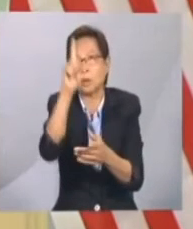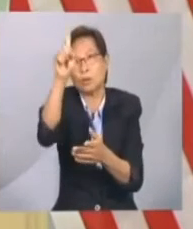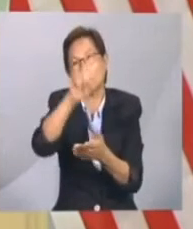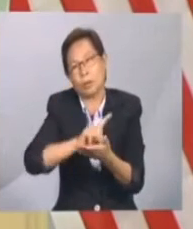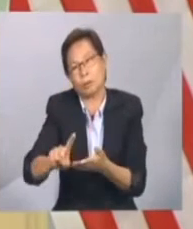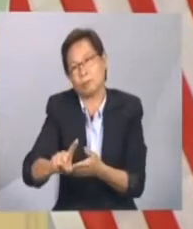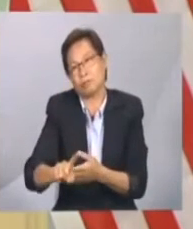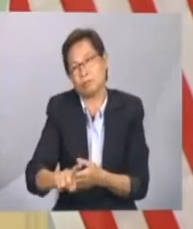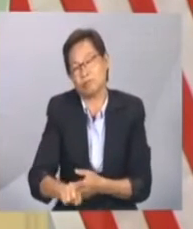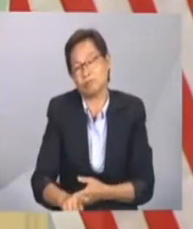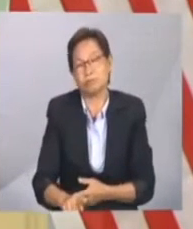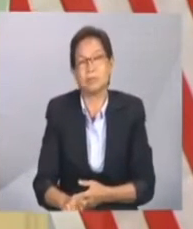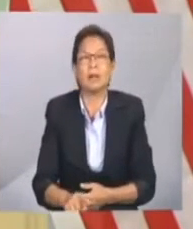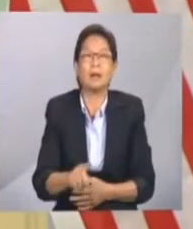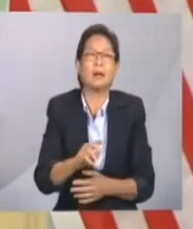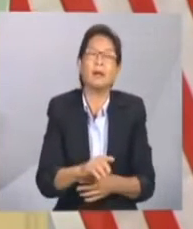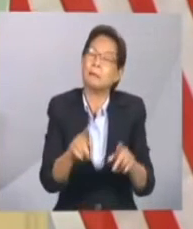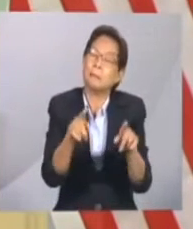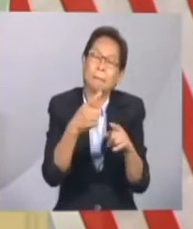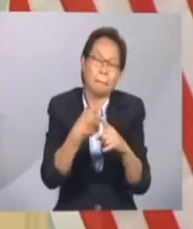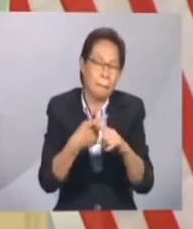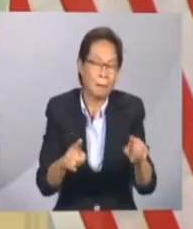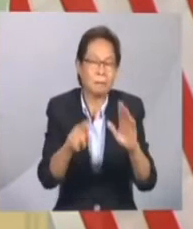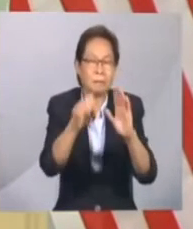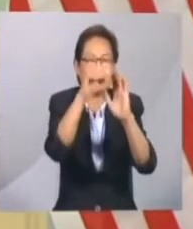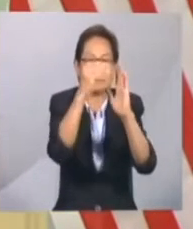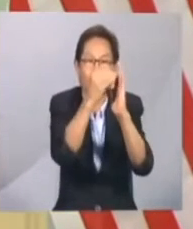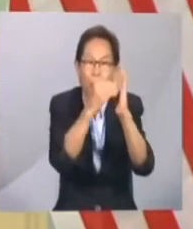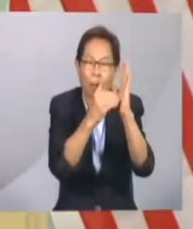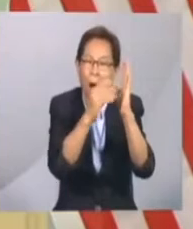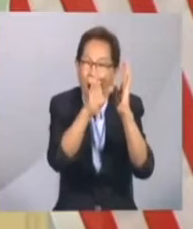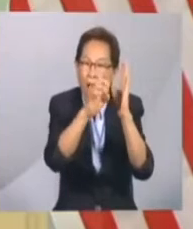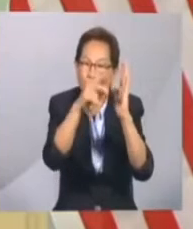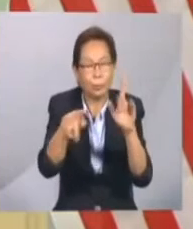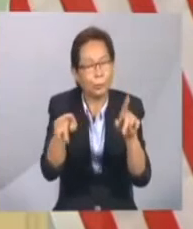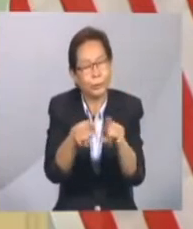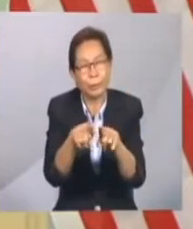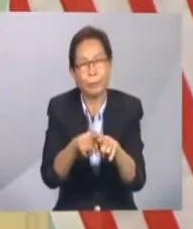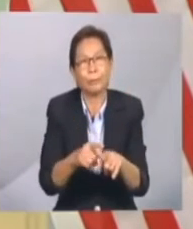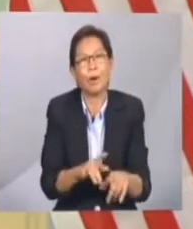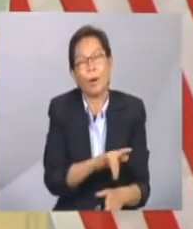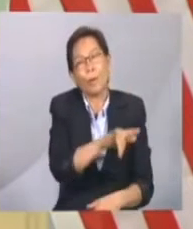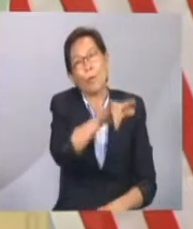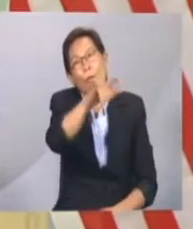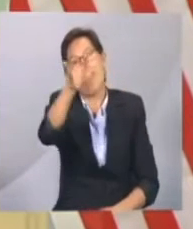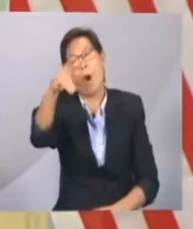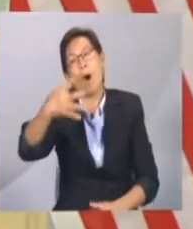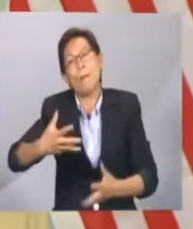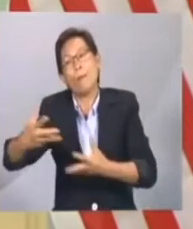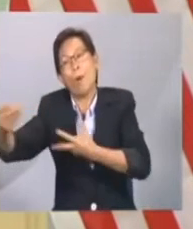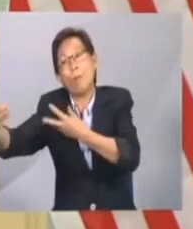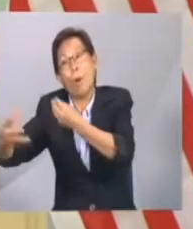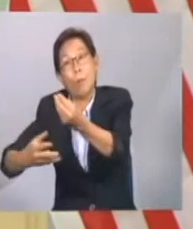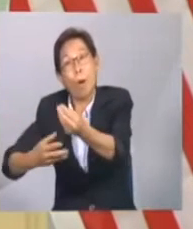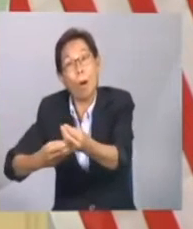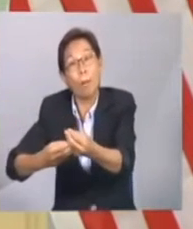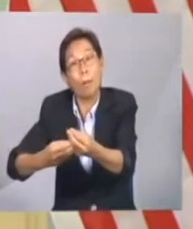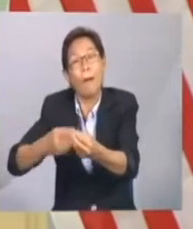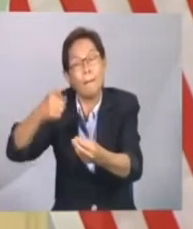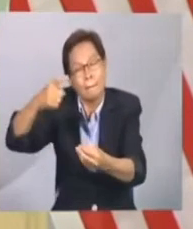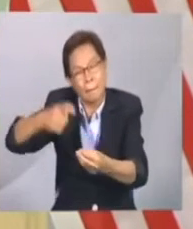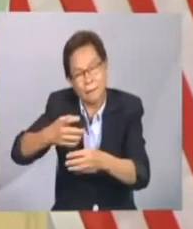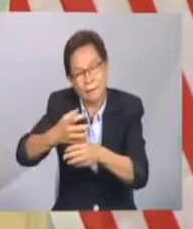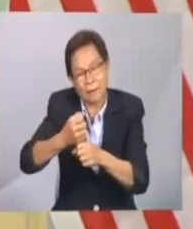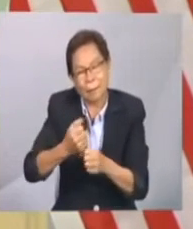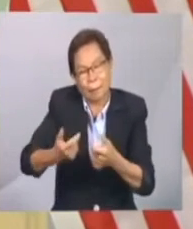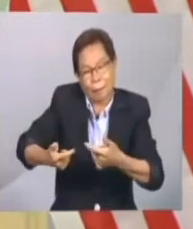SOP-nya sama. Sebelum mereka terbang pulang ke mana-mana tempat sekalipun, mereka mesti